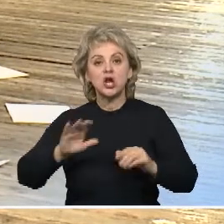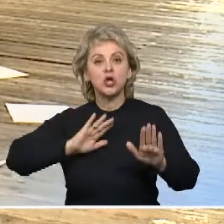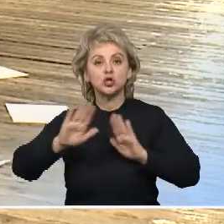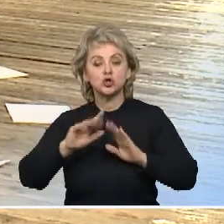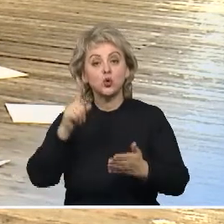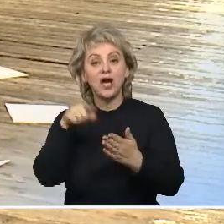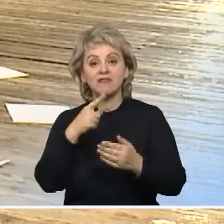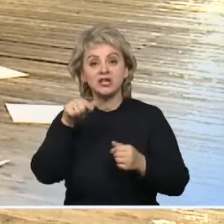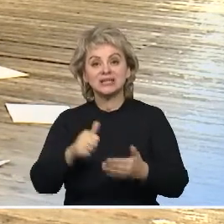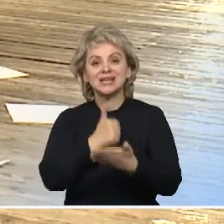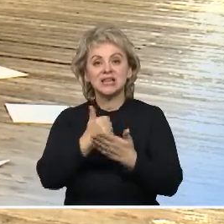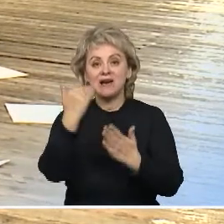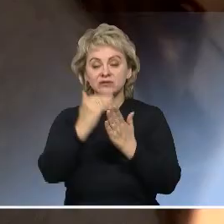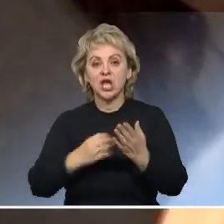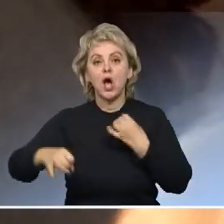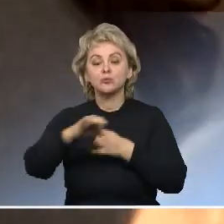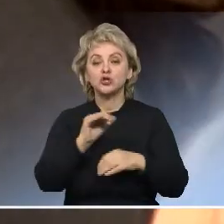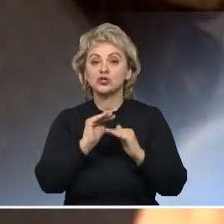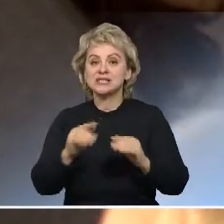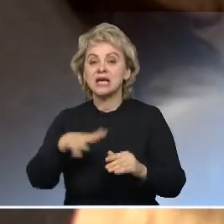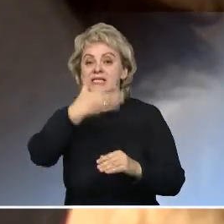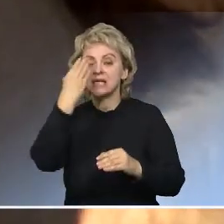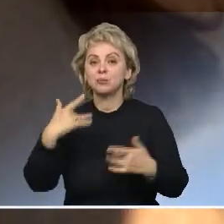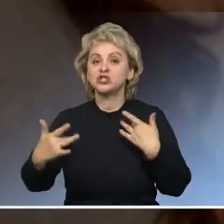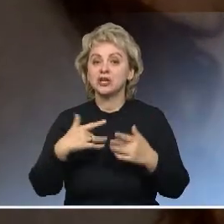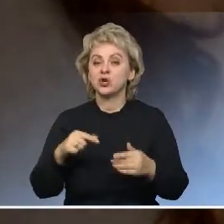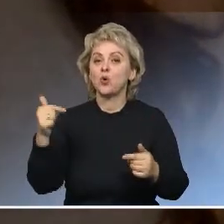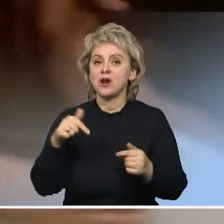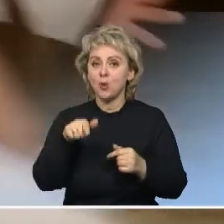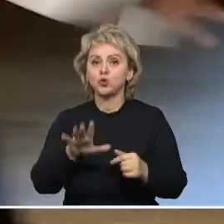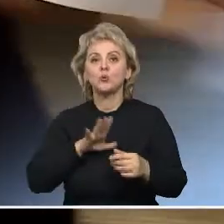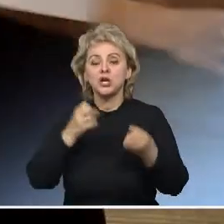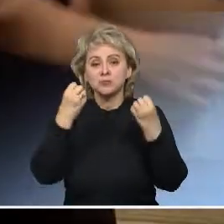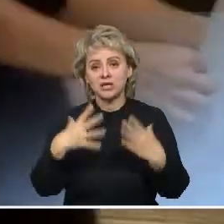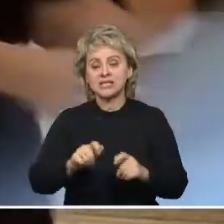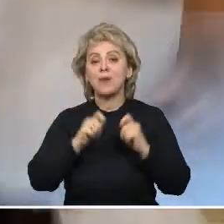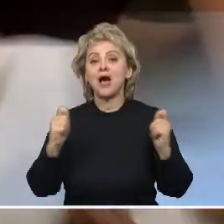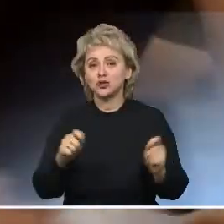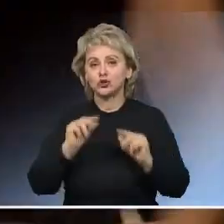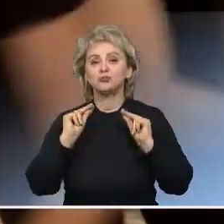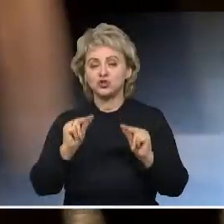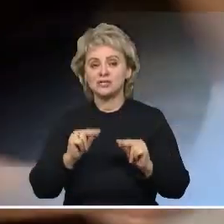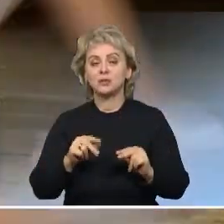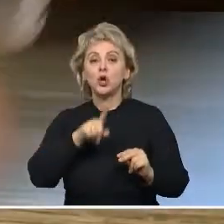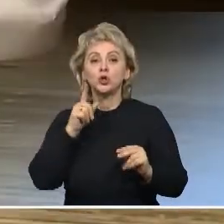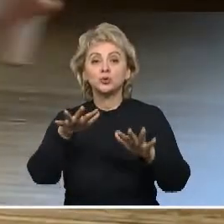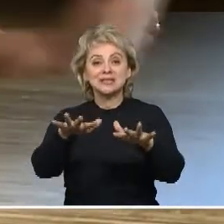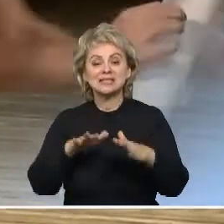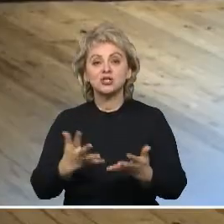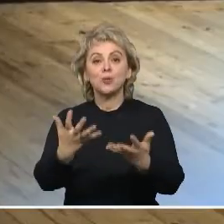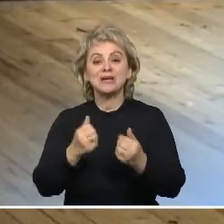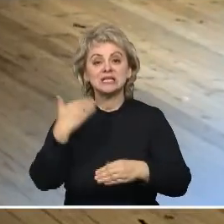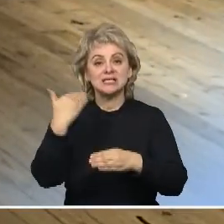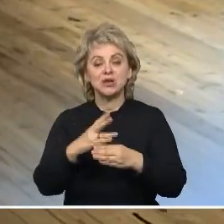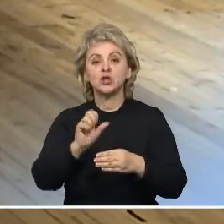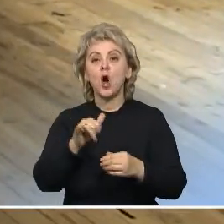Итальянский режиссер уверяет, главный рецепт общения с детьми – забыть театральную грамоту, быть простым, открытым и честным. Юные зрители